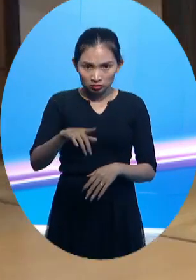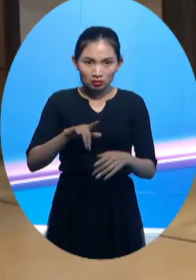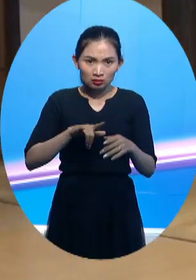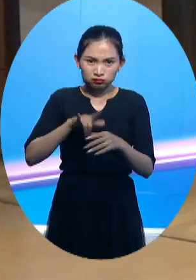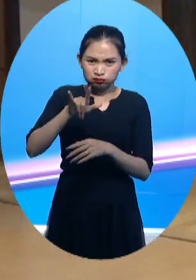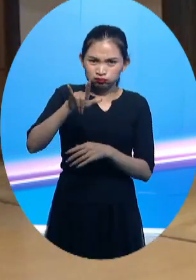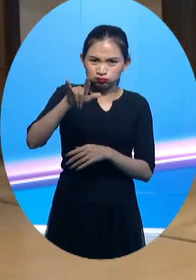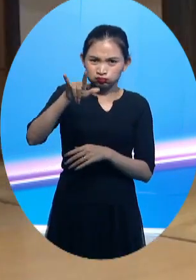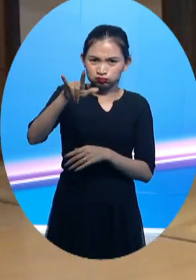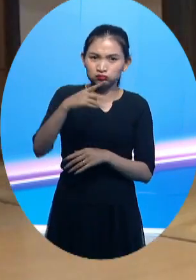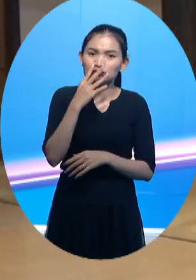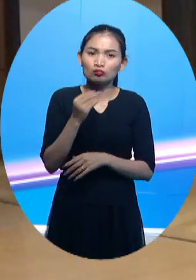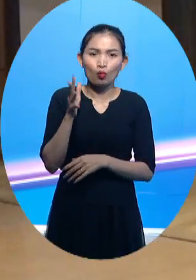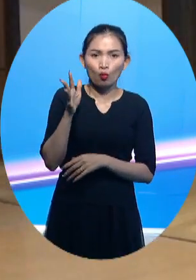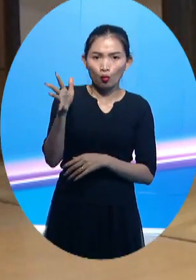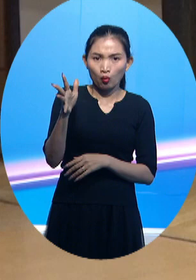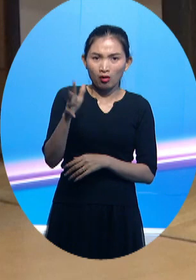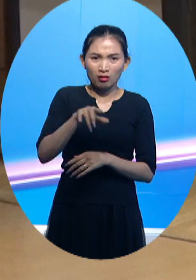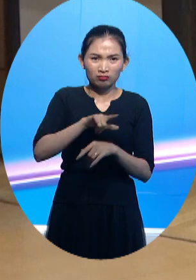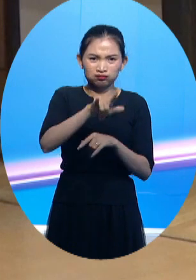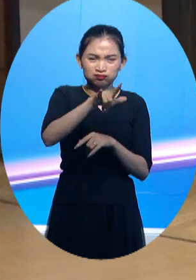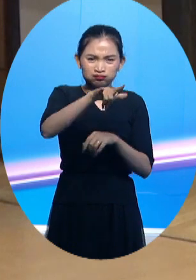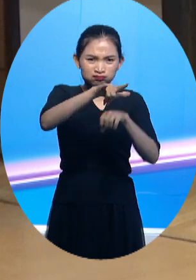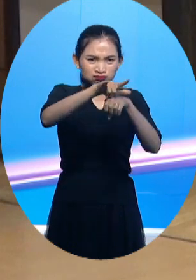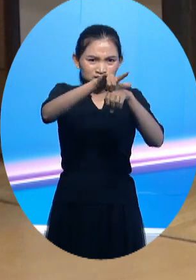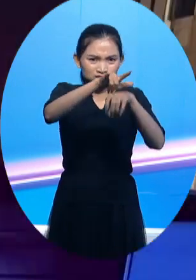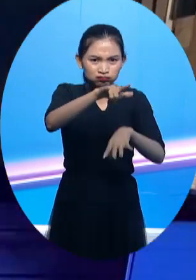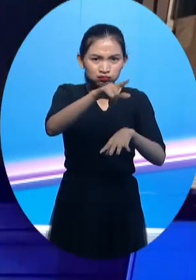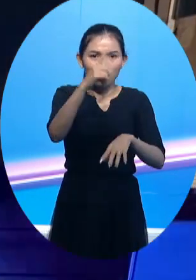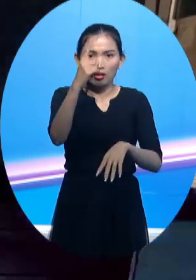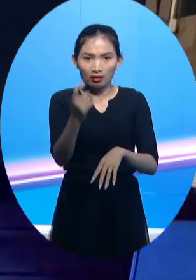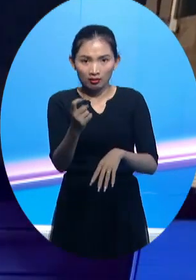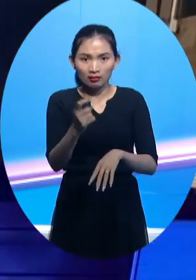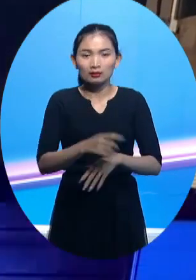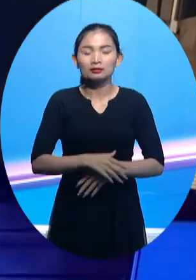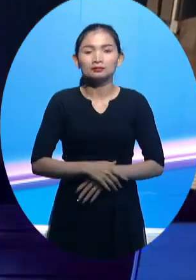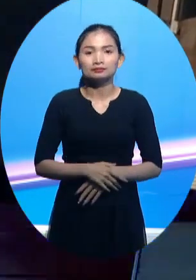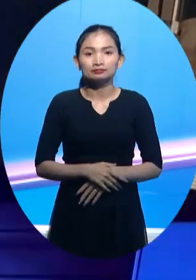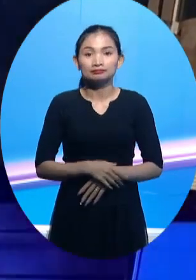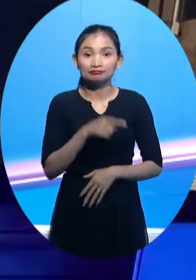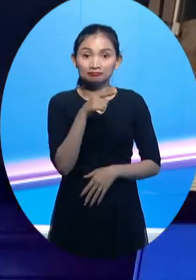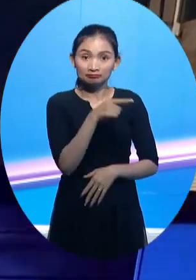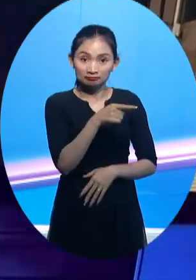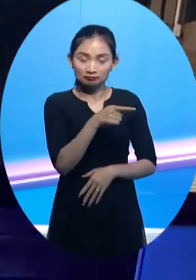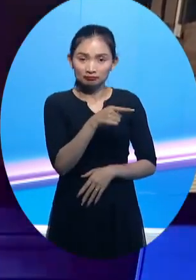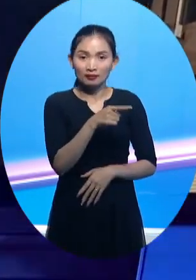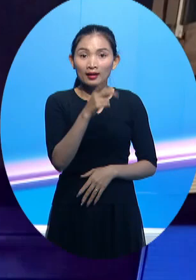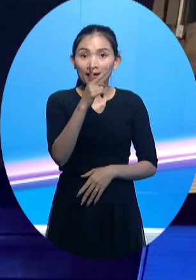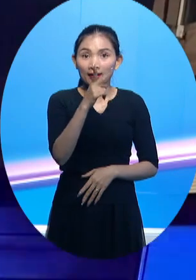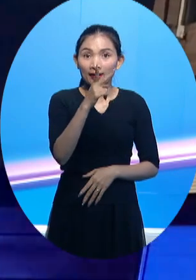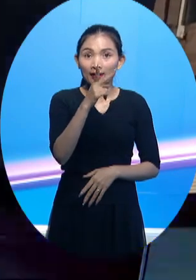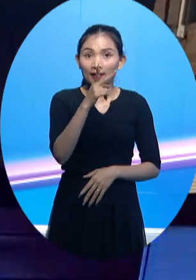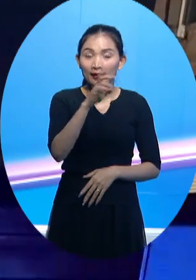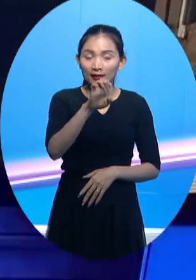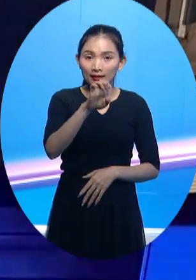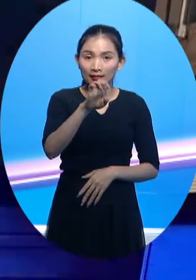cuộc họp tại văn phòng hamas ở khu ngoại ô trahi phía Nam berut Đây cũng là cứ điểm của phong trào hepola Đông Minh của